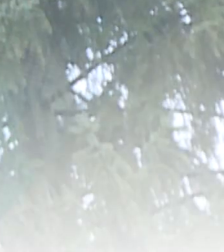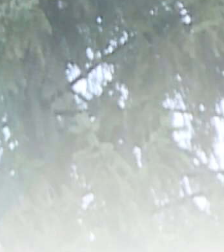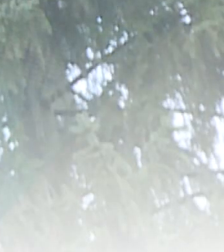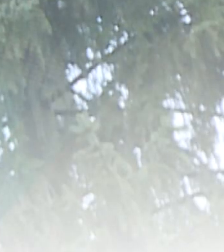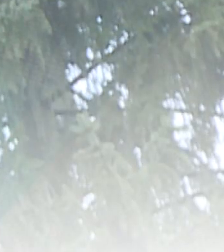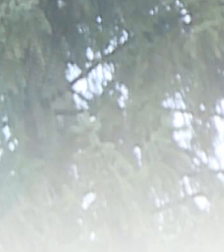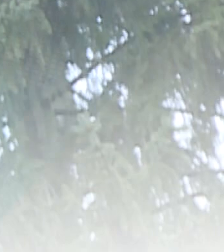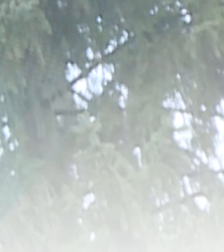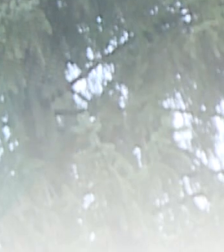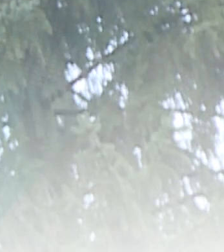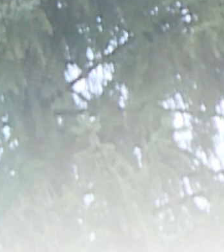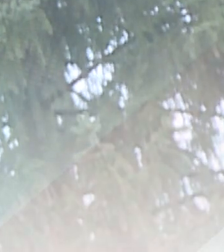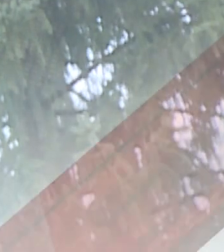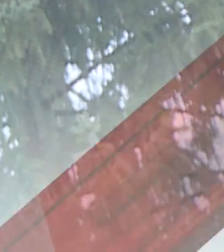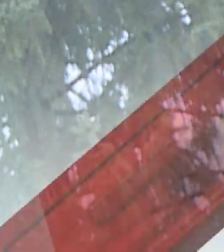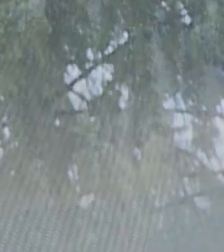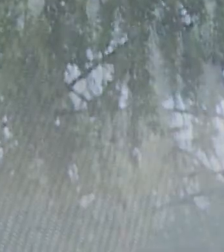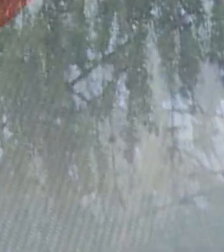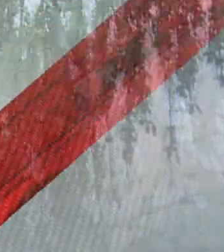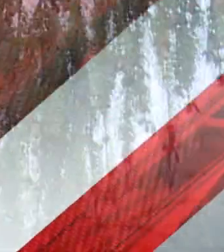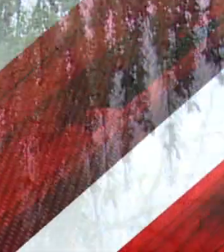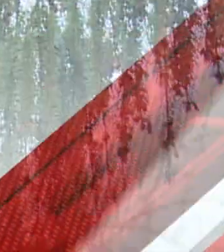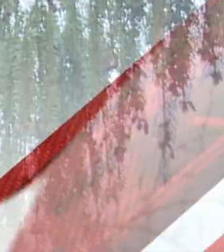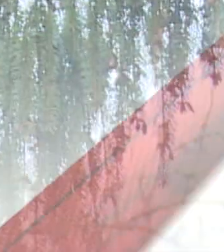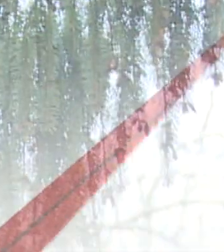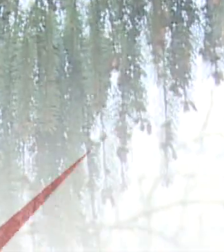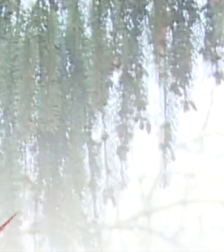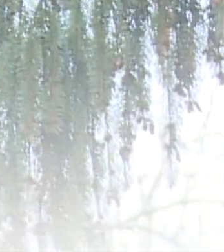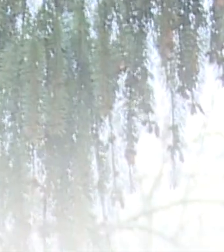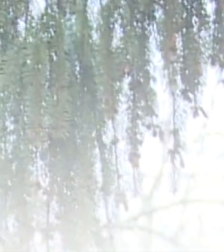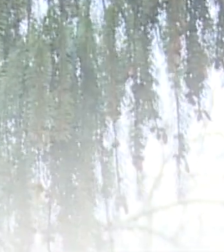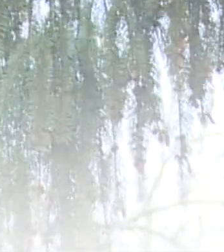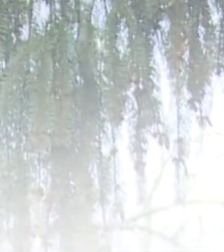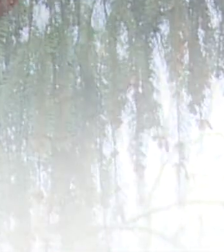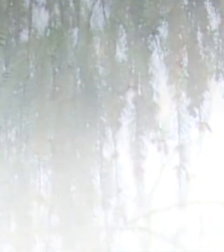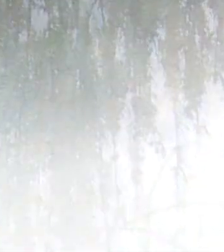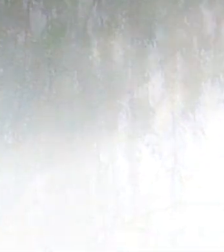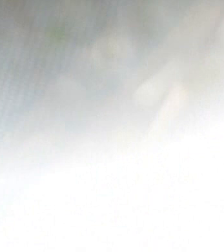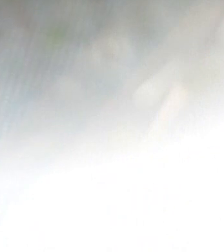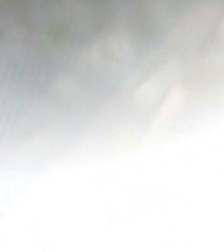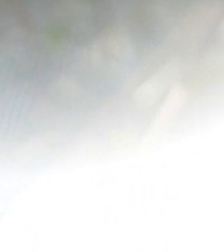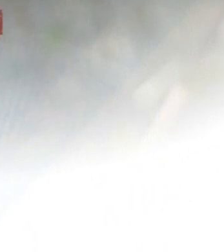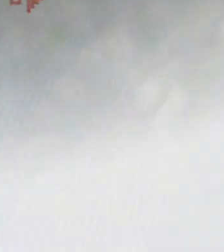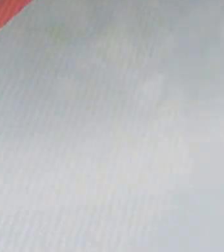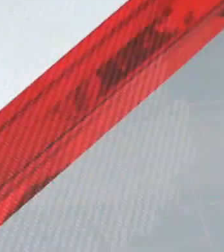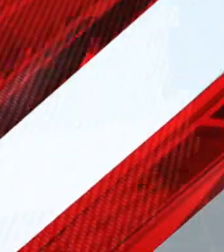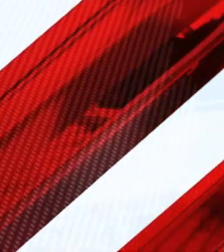вывадаў, таму няблага праявіць стрыманасць. Вельмі няўдалы дзень для заключэння шлюбу.